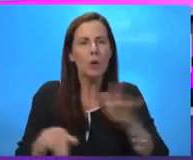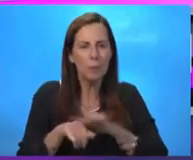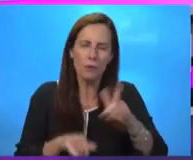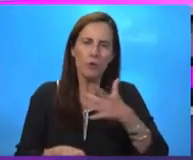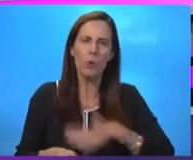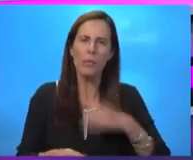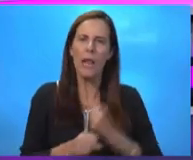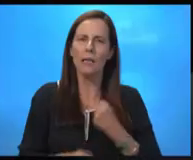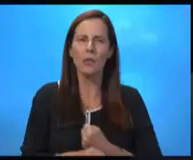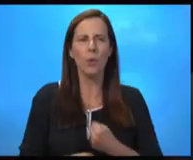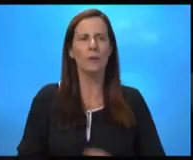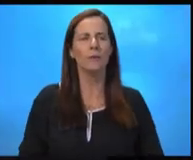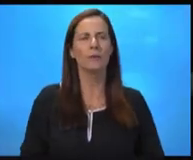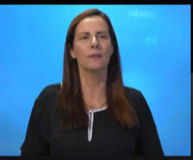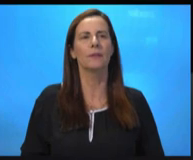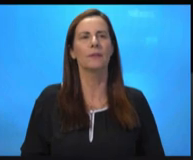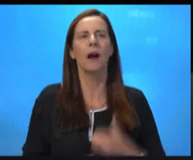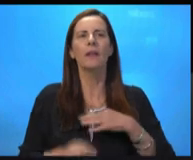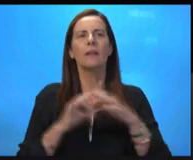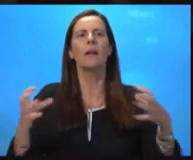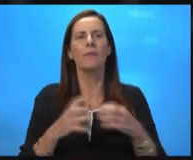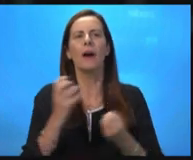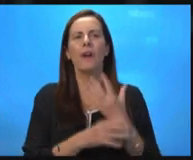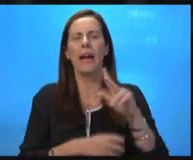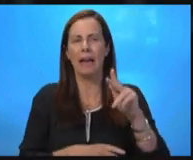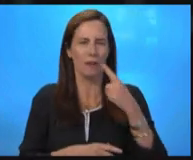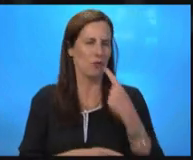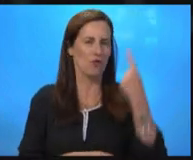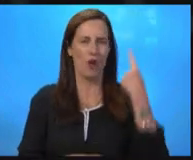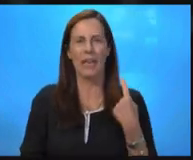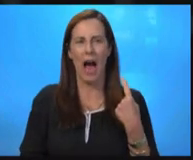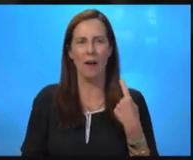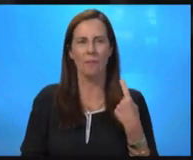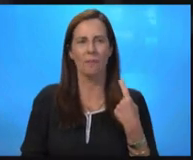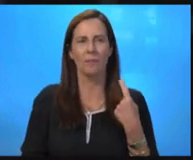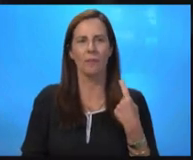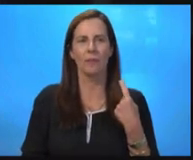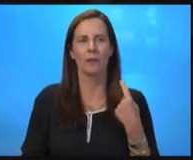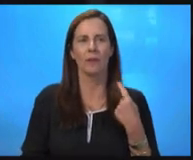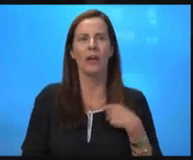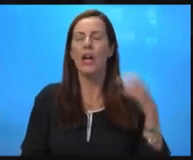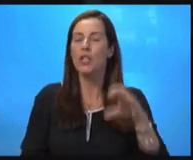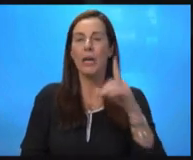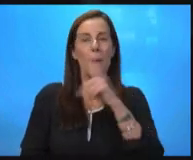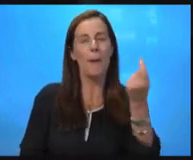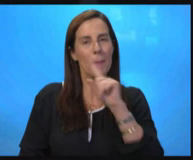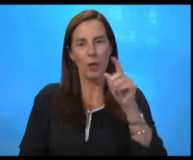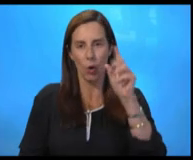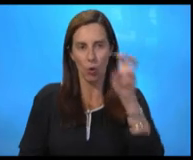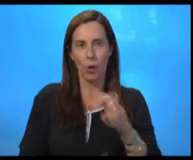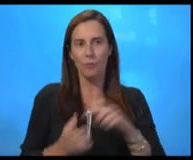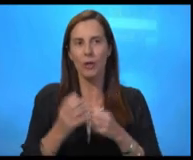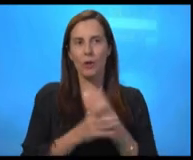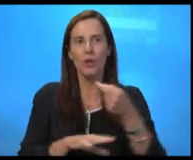לעשות. I started a company called Kernel a year ago, and I invested $100 million to create